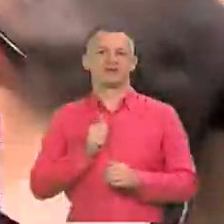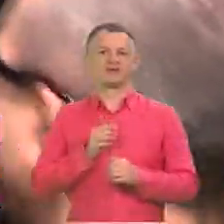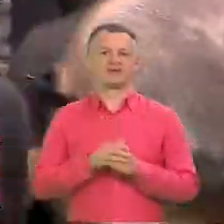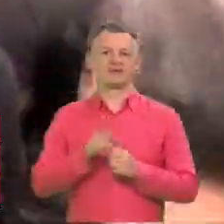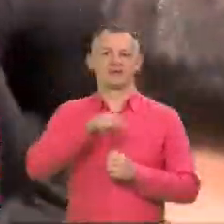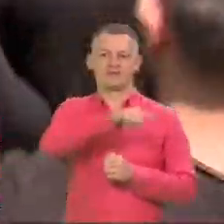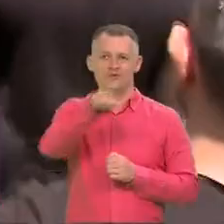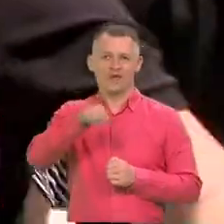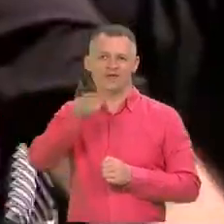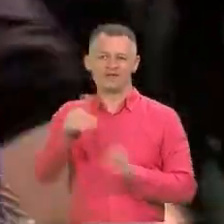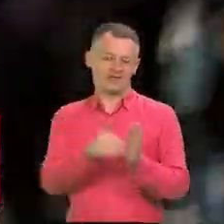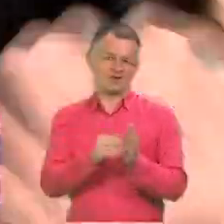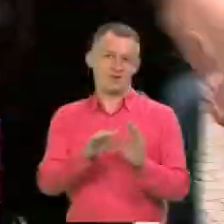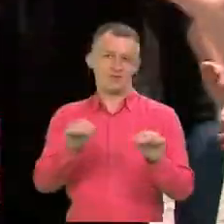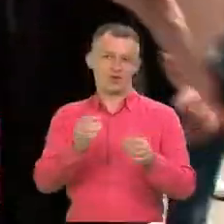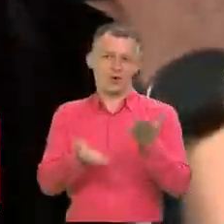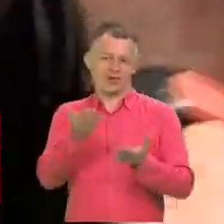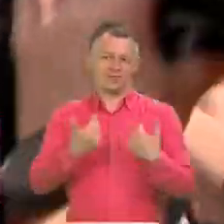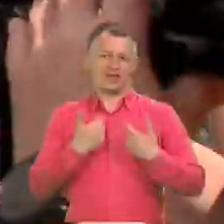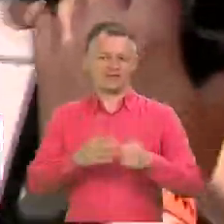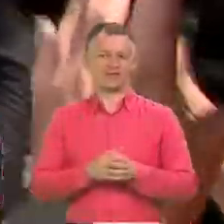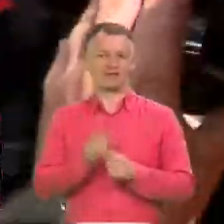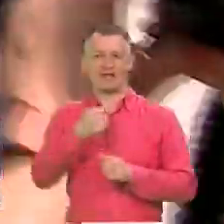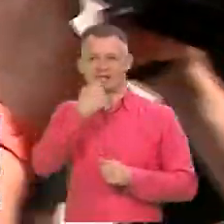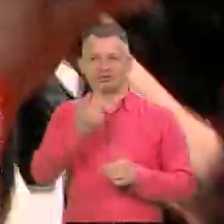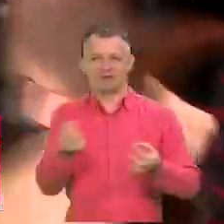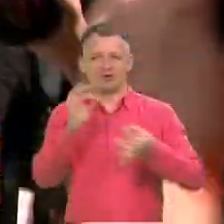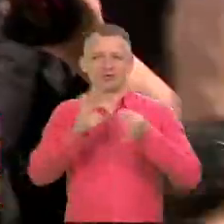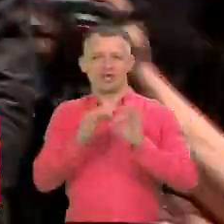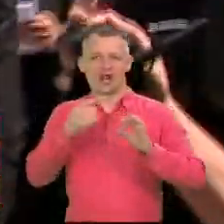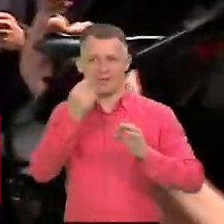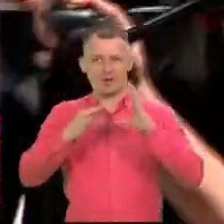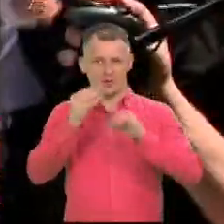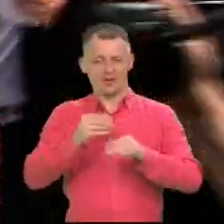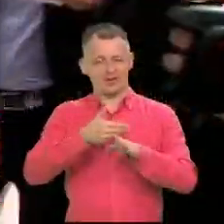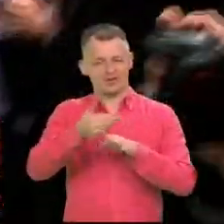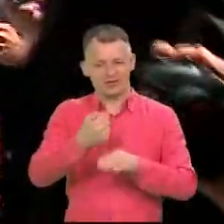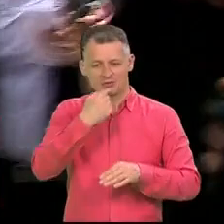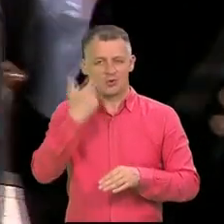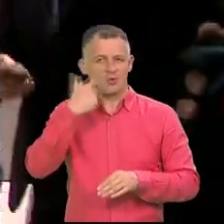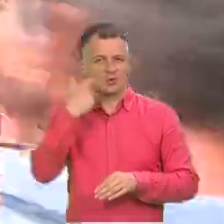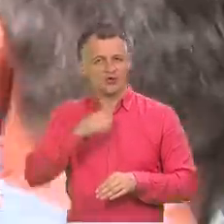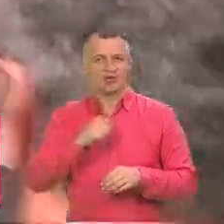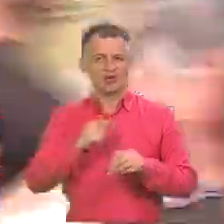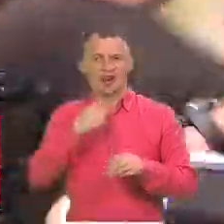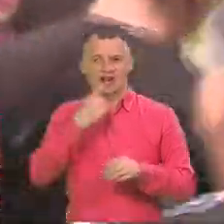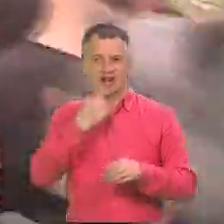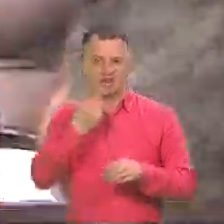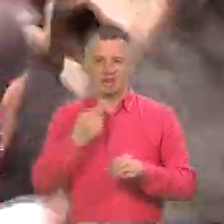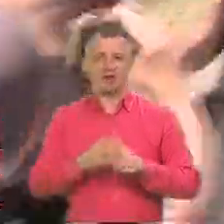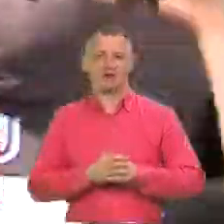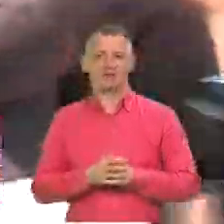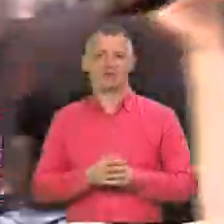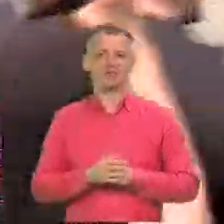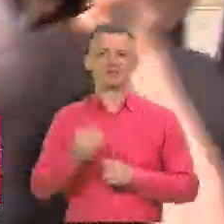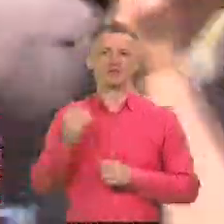need them more than me. Tristan Tate a rostit și câteva cuvinte în română, ca apoi să spună că nu cunoaște limba. Sunteți în România!